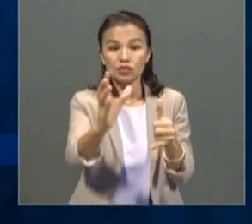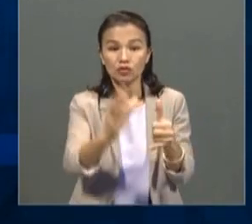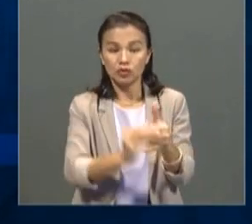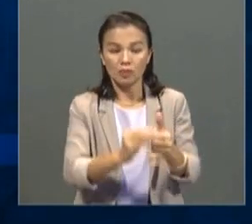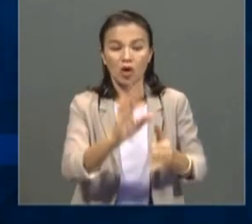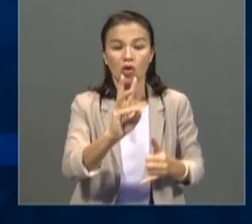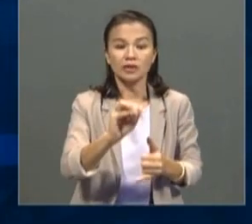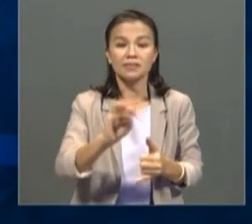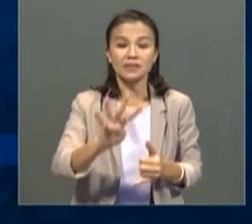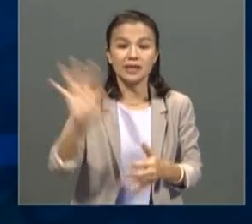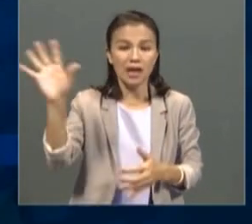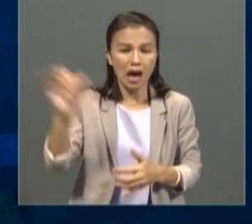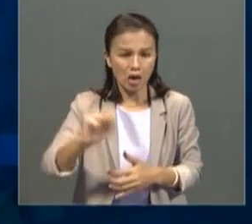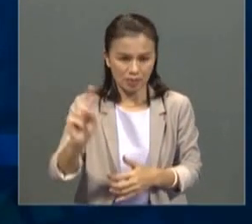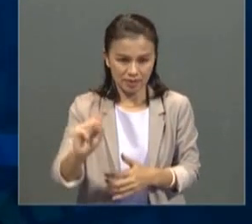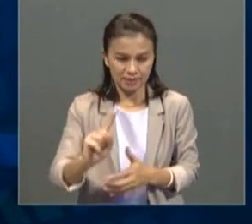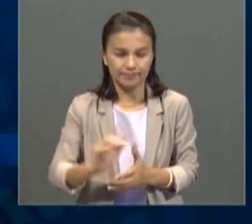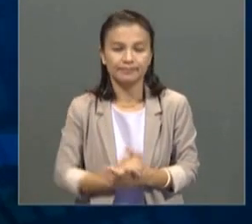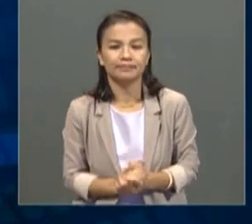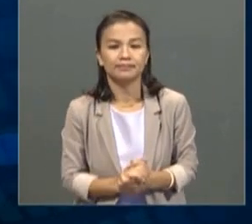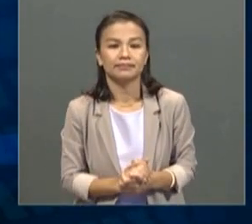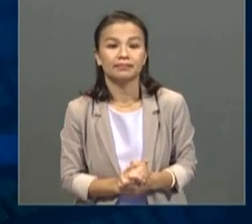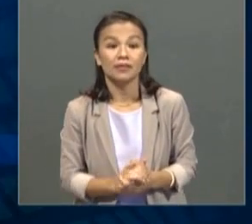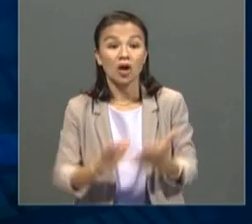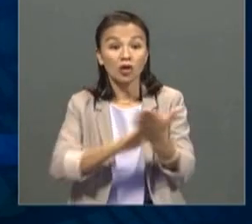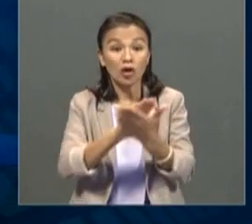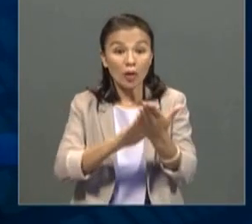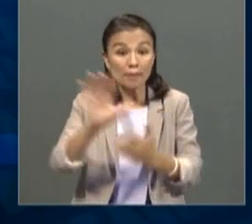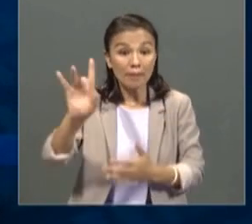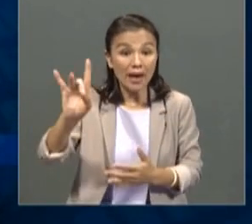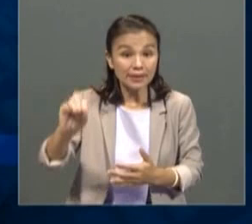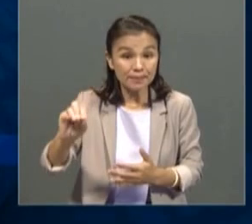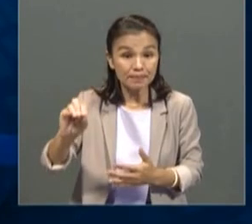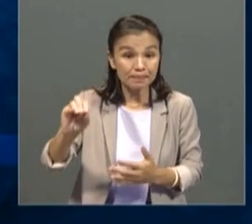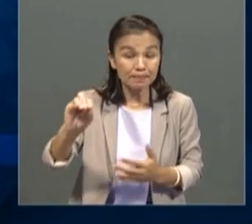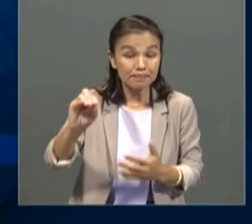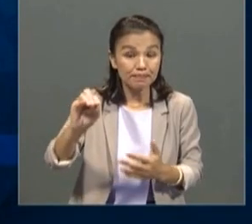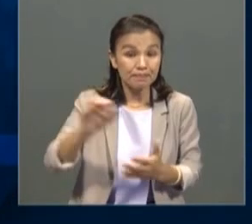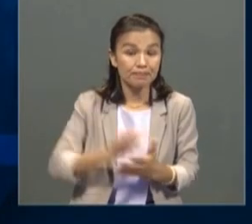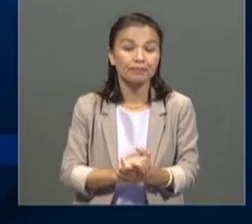ဒီပြည်တွင်းထဲမှာရှိတယ်64ယောက်ဘယ်ကနေလာလဲဆိုတာကြည့်မနဲ့